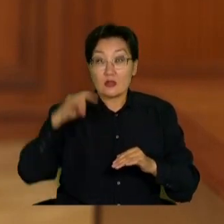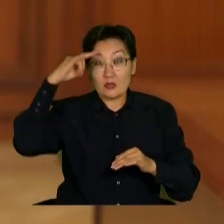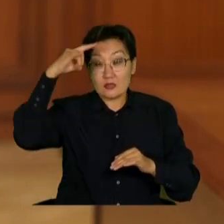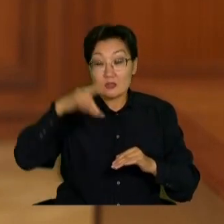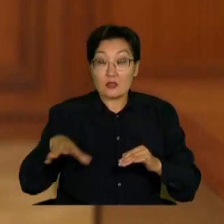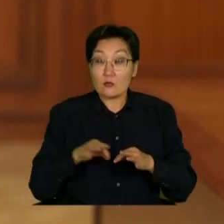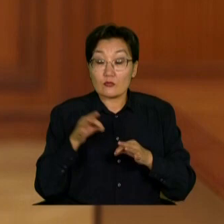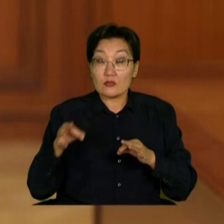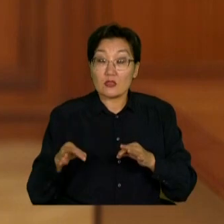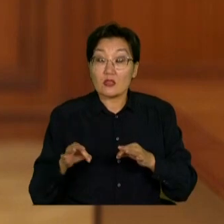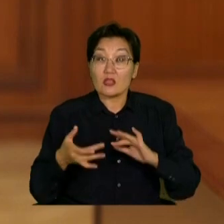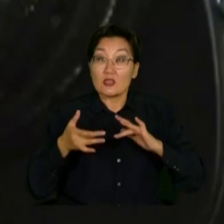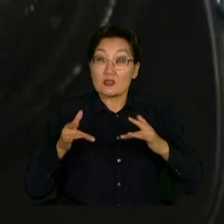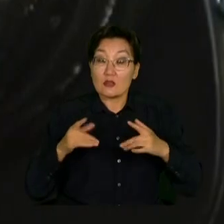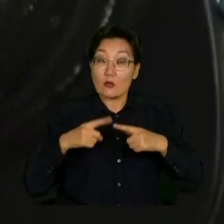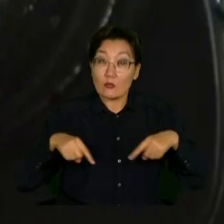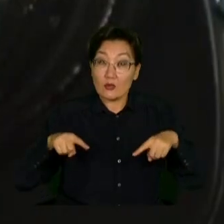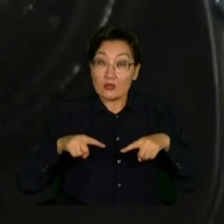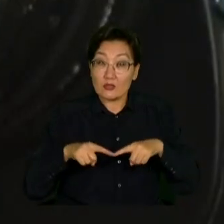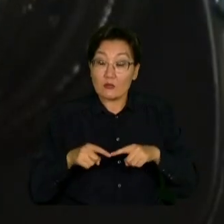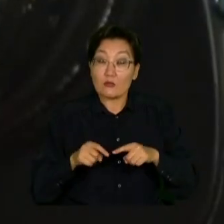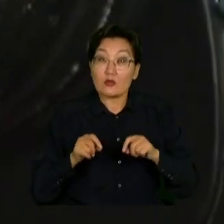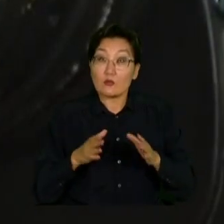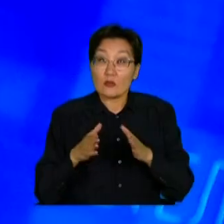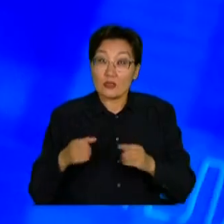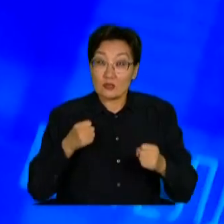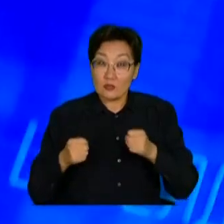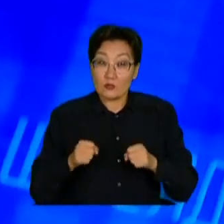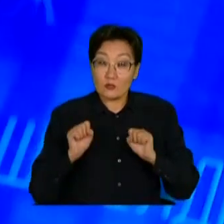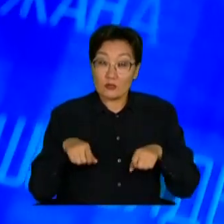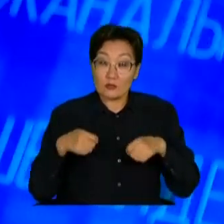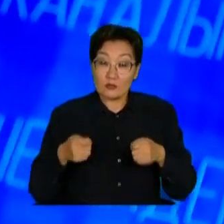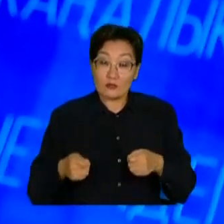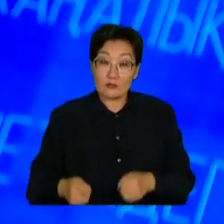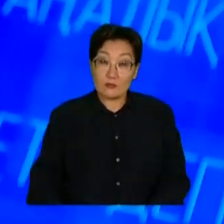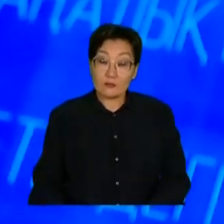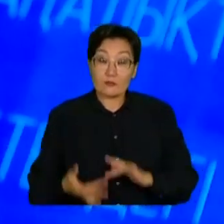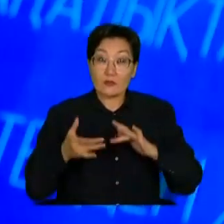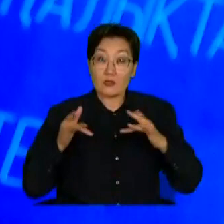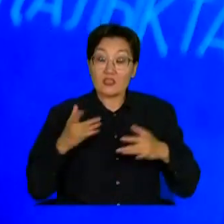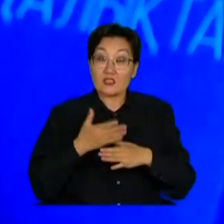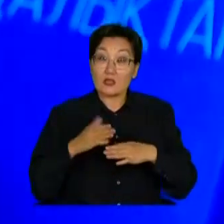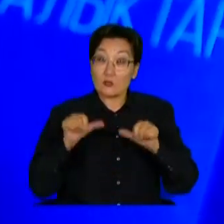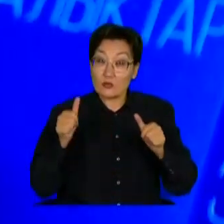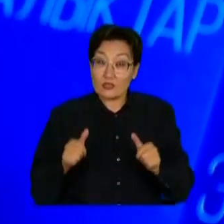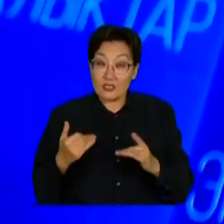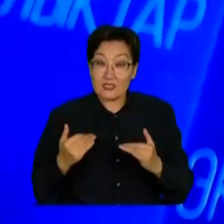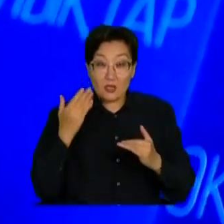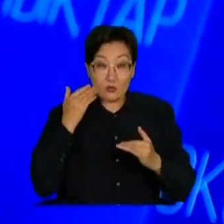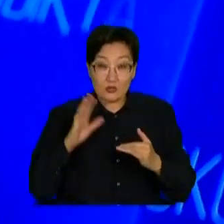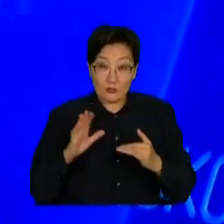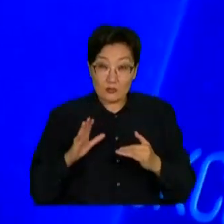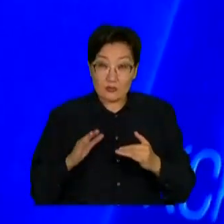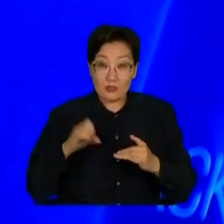ретінде позициясын нығайтуға мүмкіндік береді. Онлайн-несие алу енді оңай болмау